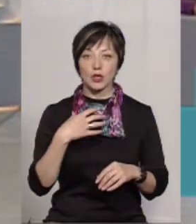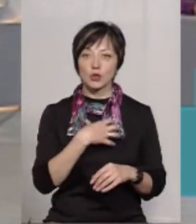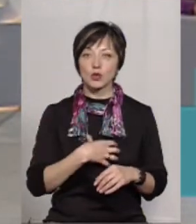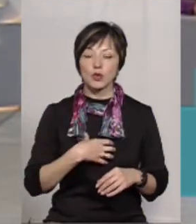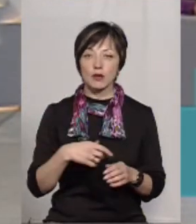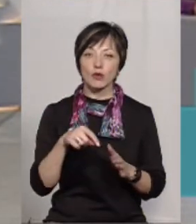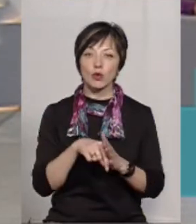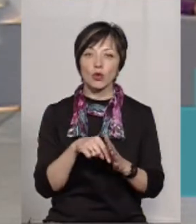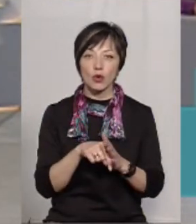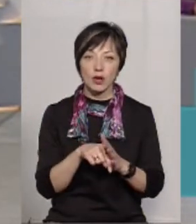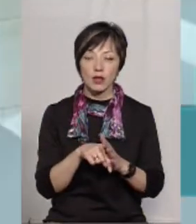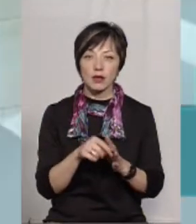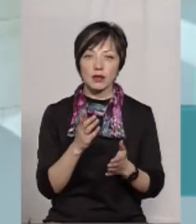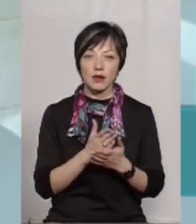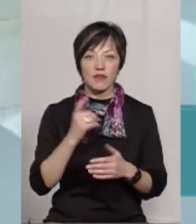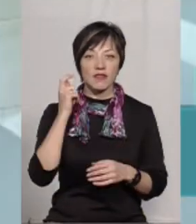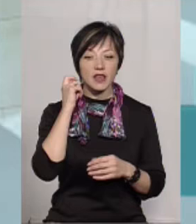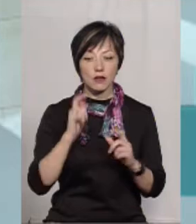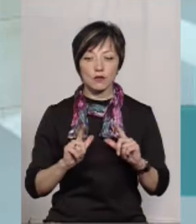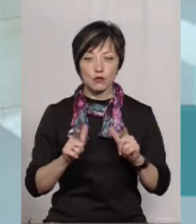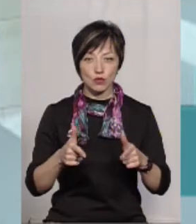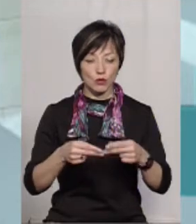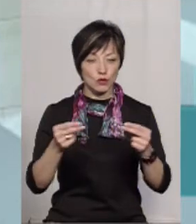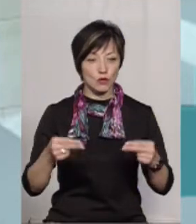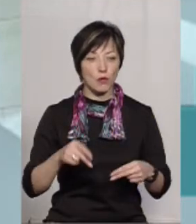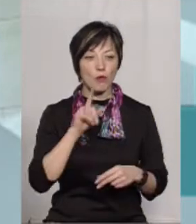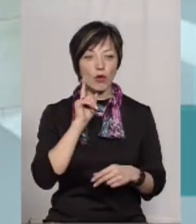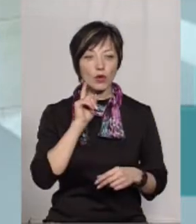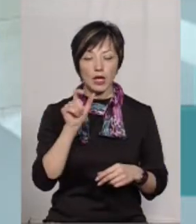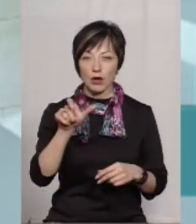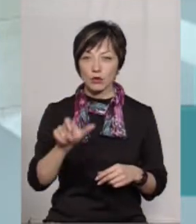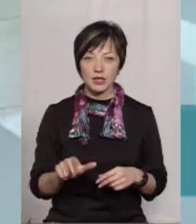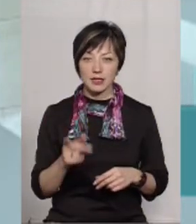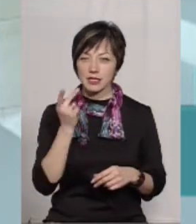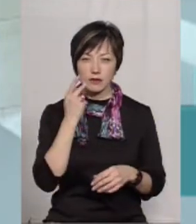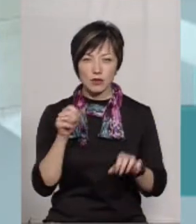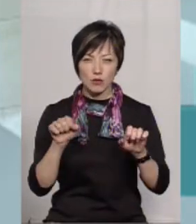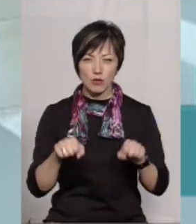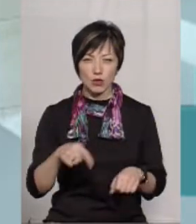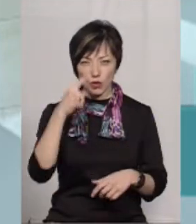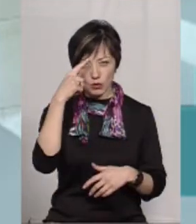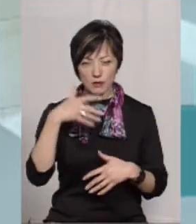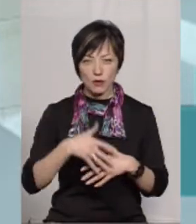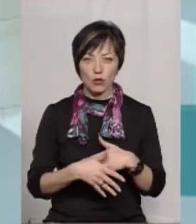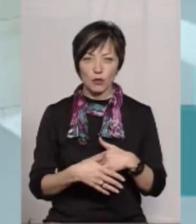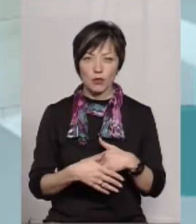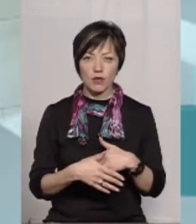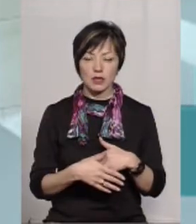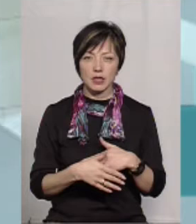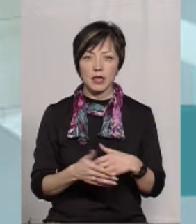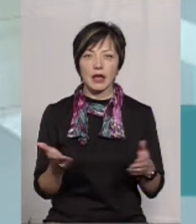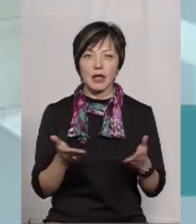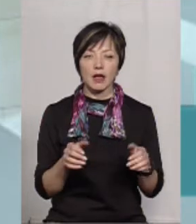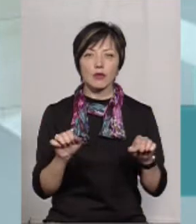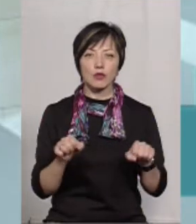суттєву роль відіграє вік вступу у шлюб, тому що молода людина, вона не завжди може усвідомлювати,